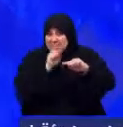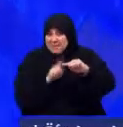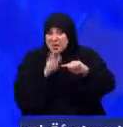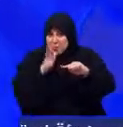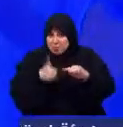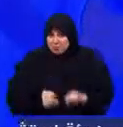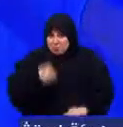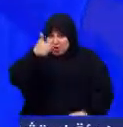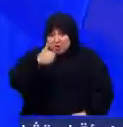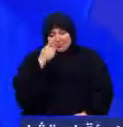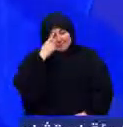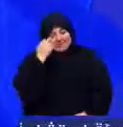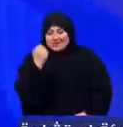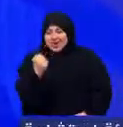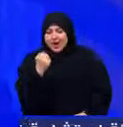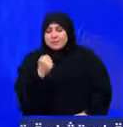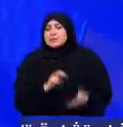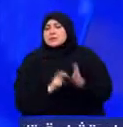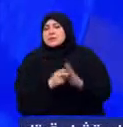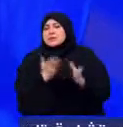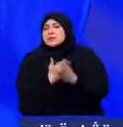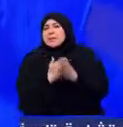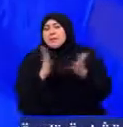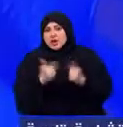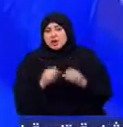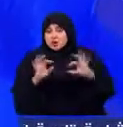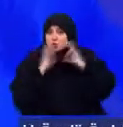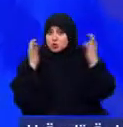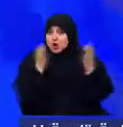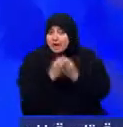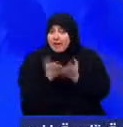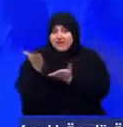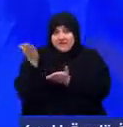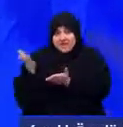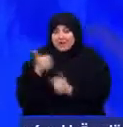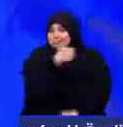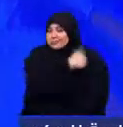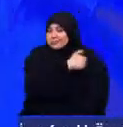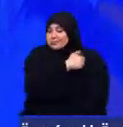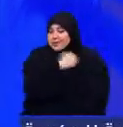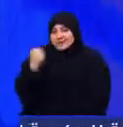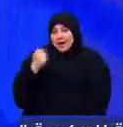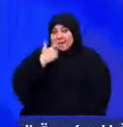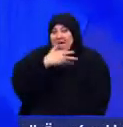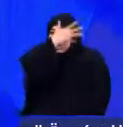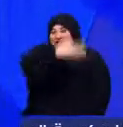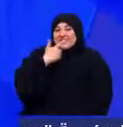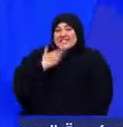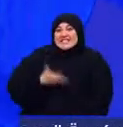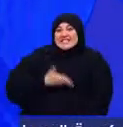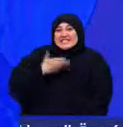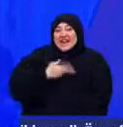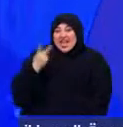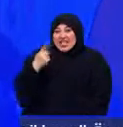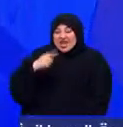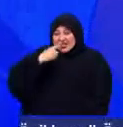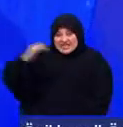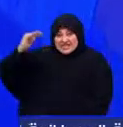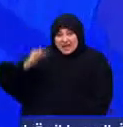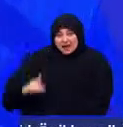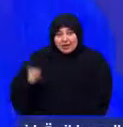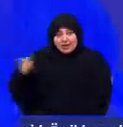نصل؟ لأن هناك فئات من المجتمع لا يمكن تطعيمها، كالأطفال مثلا أقل من 12